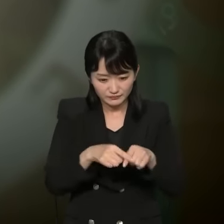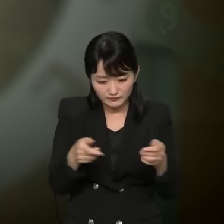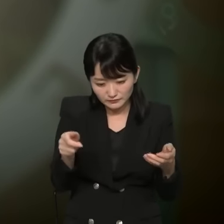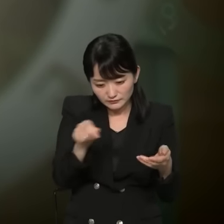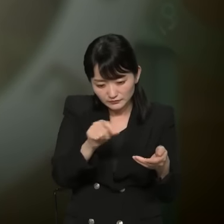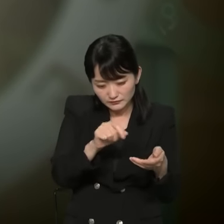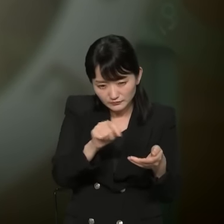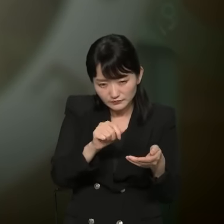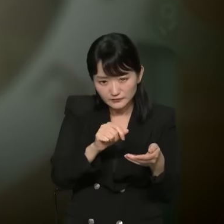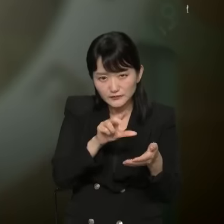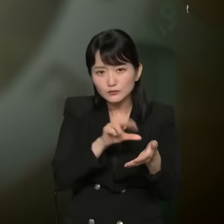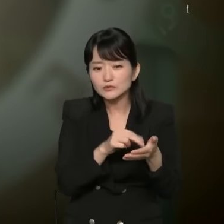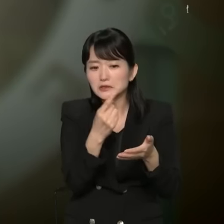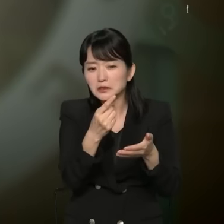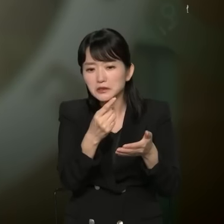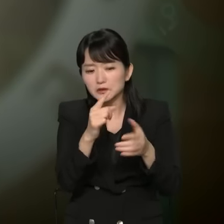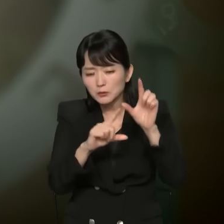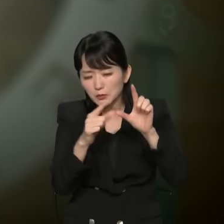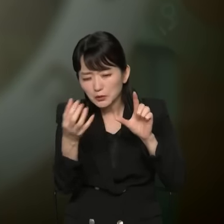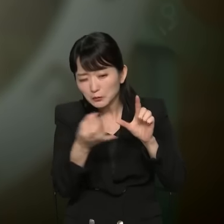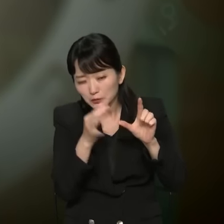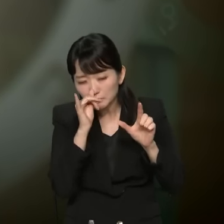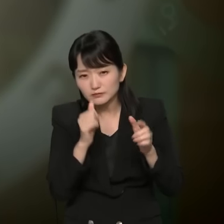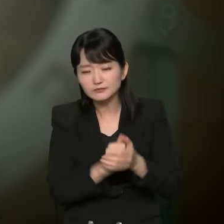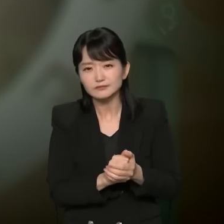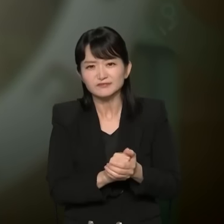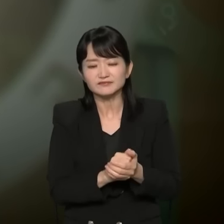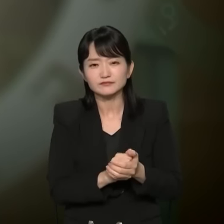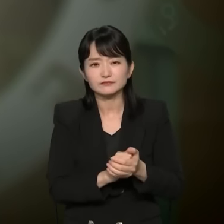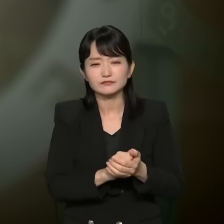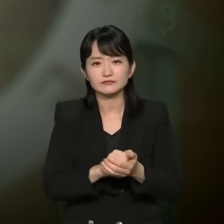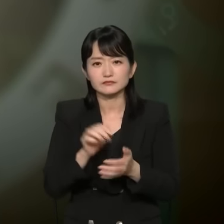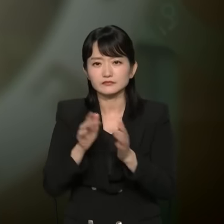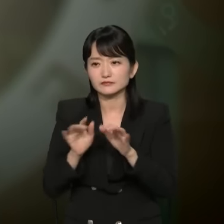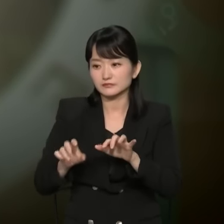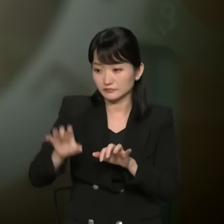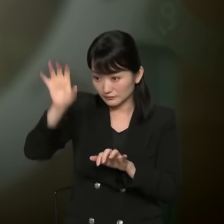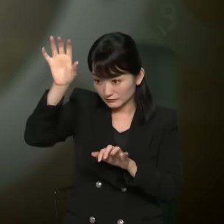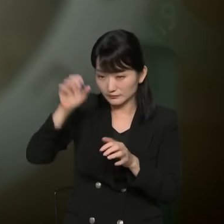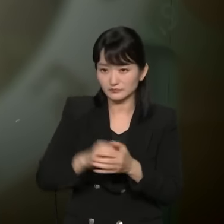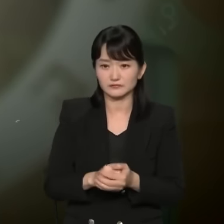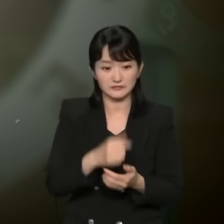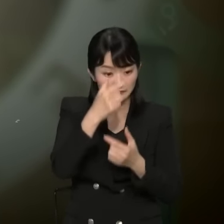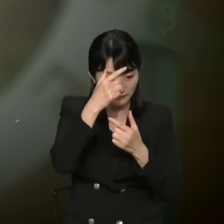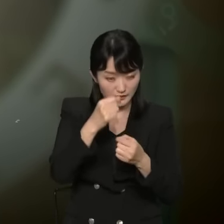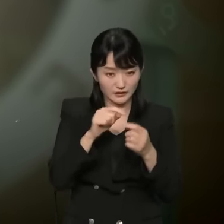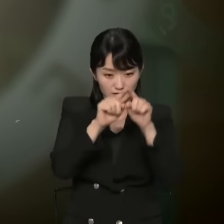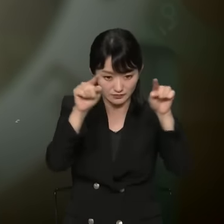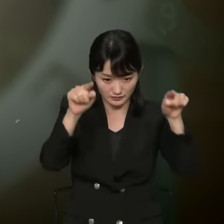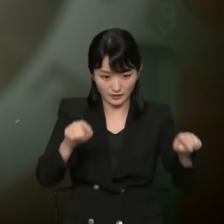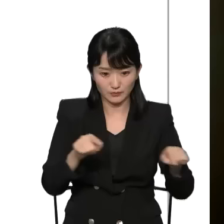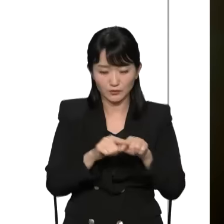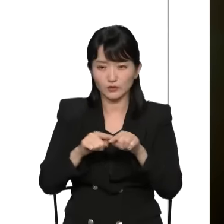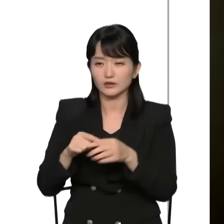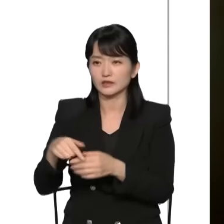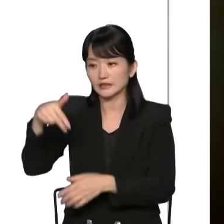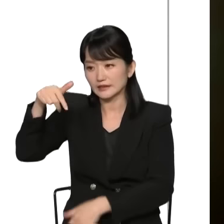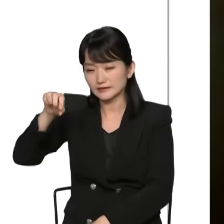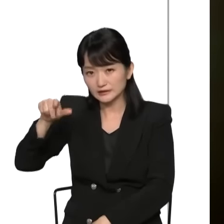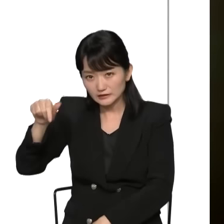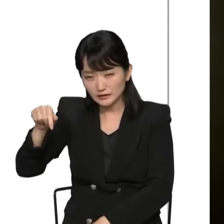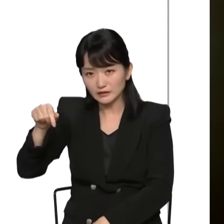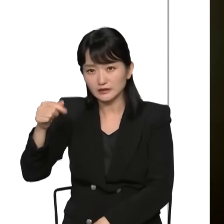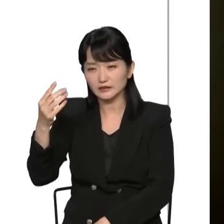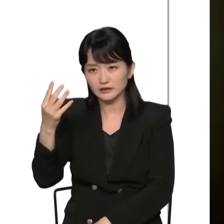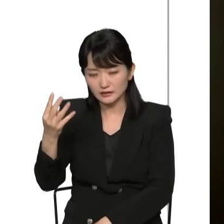그림이 보인다는 제목에 게시글 본문엔 정사각형 4개 등분되는 직사각형 그림이 있다고 적혀 있습니다. 낮